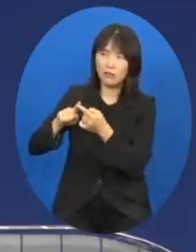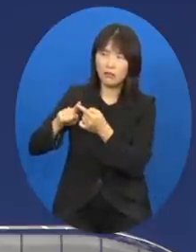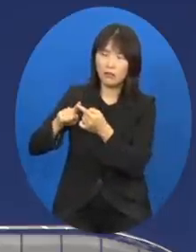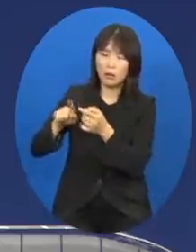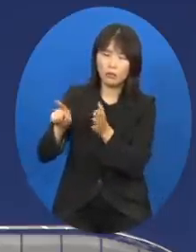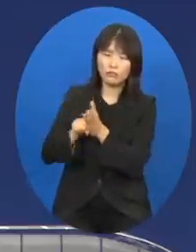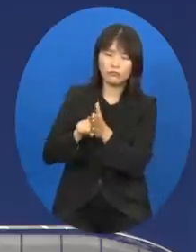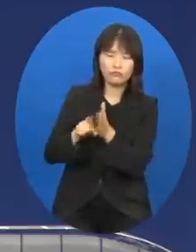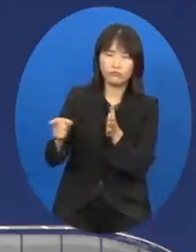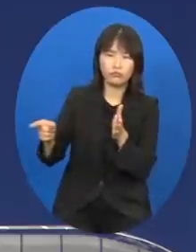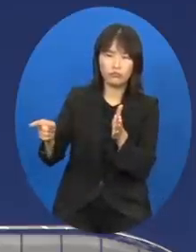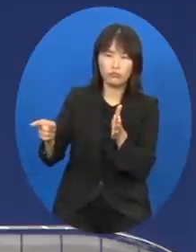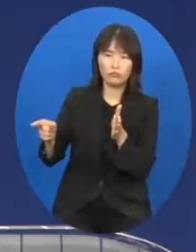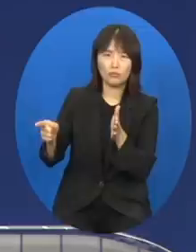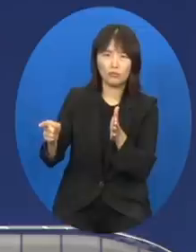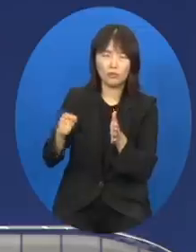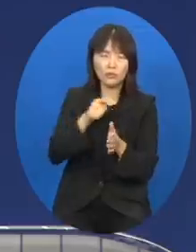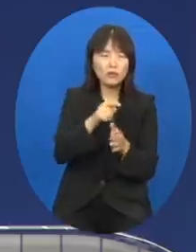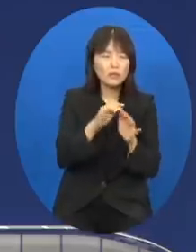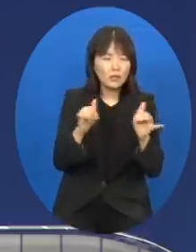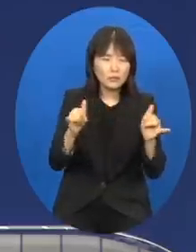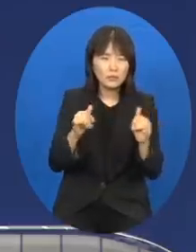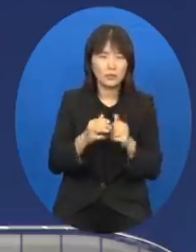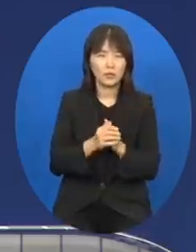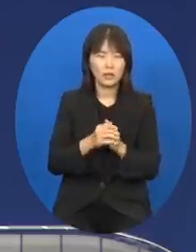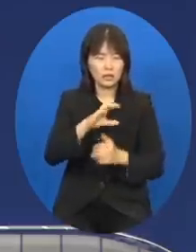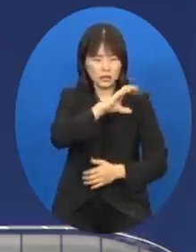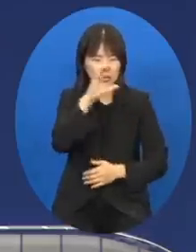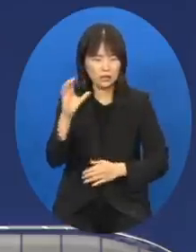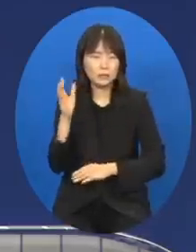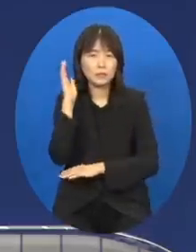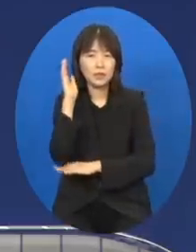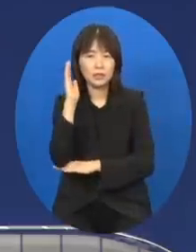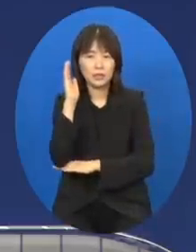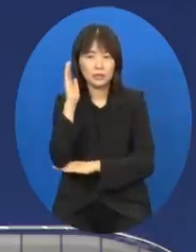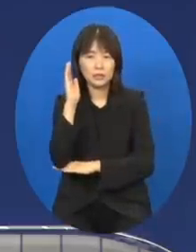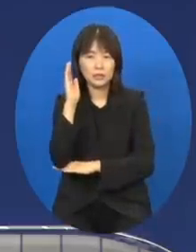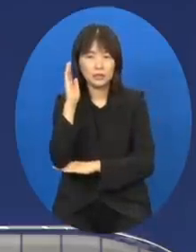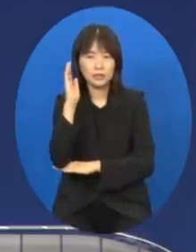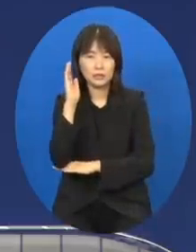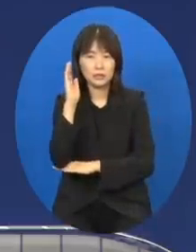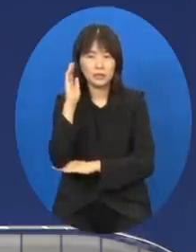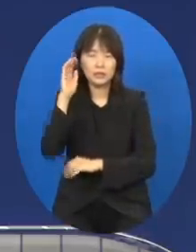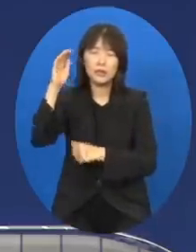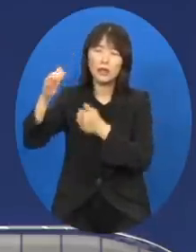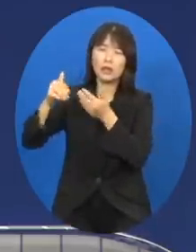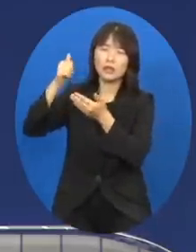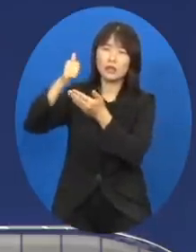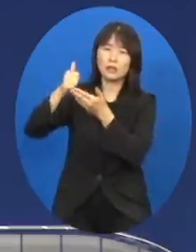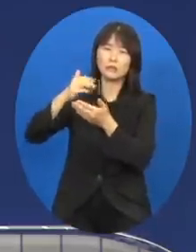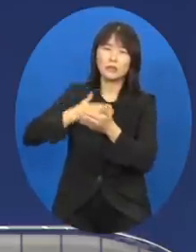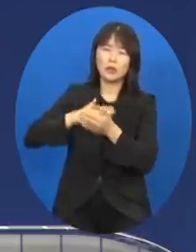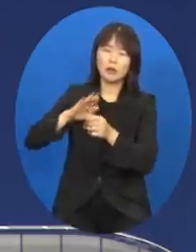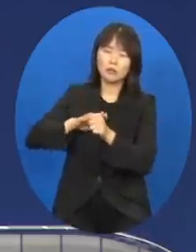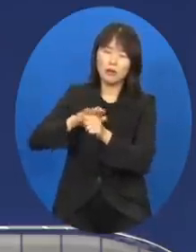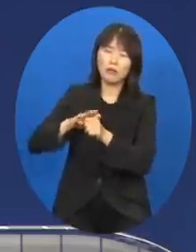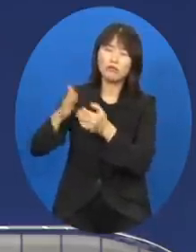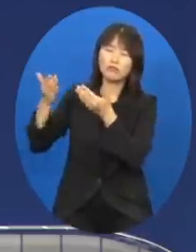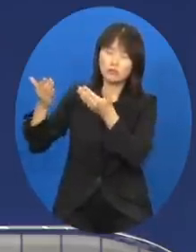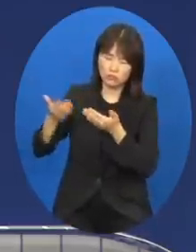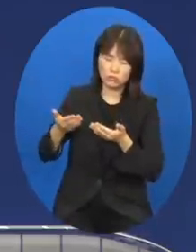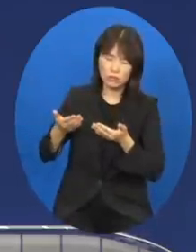그런 사람들에게 크리스마스 이야기는 하나님이 나를 사랑하시는구나.